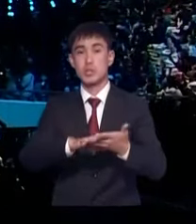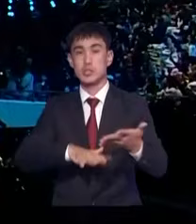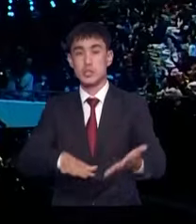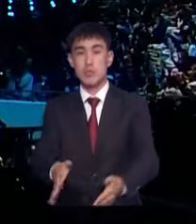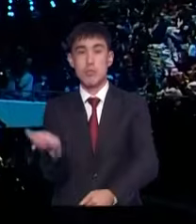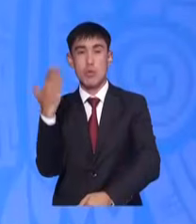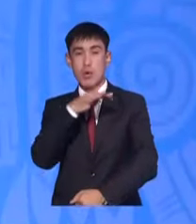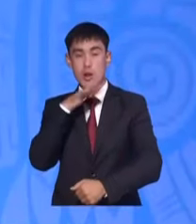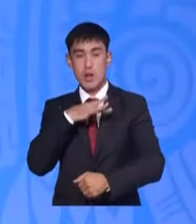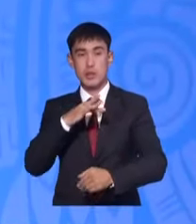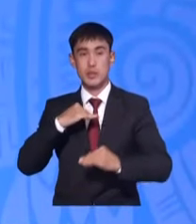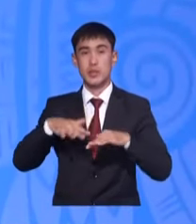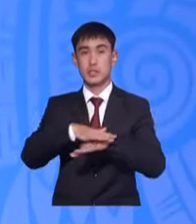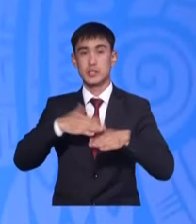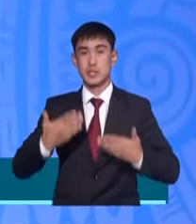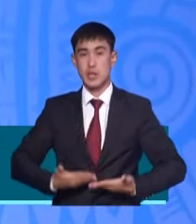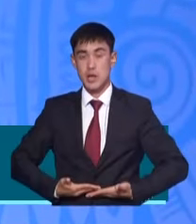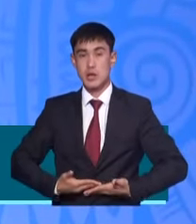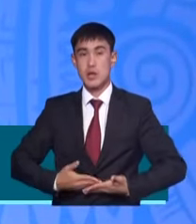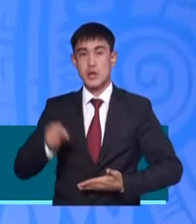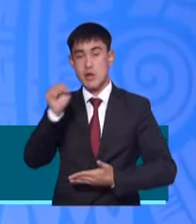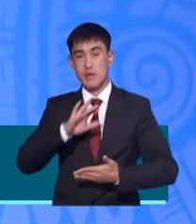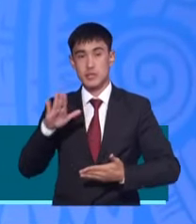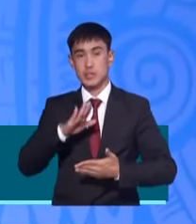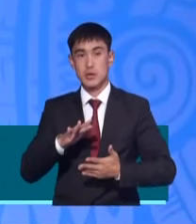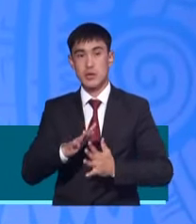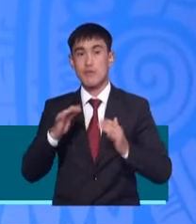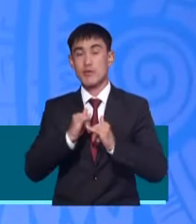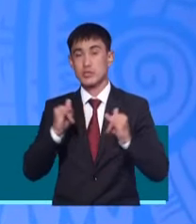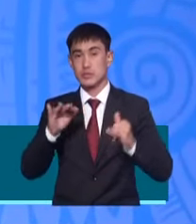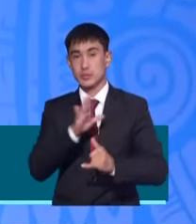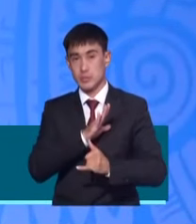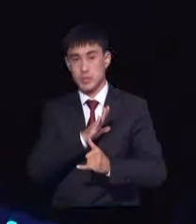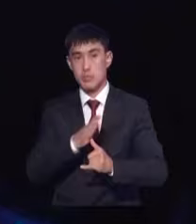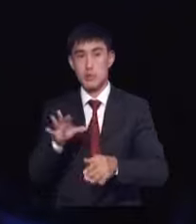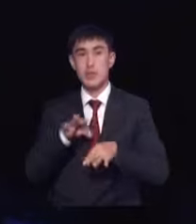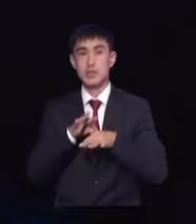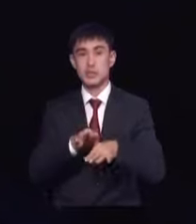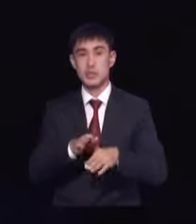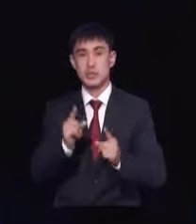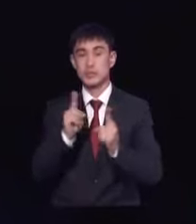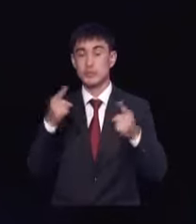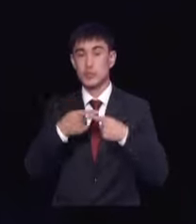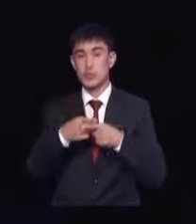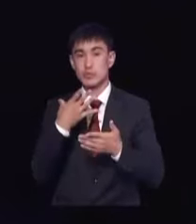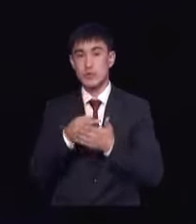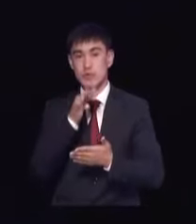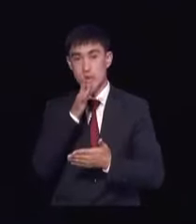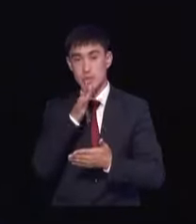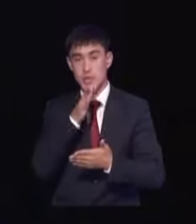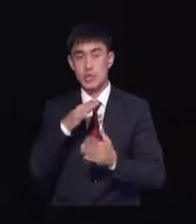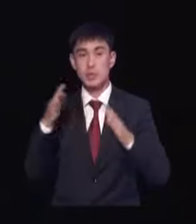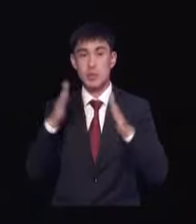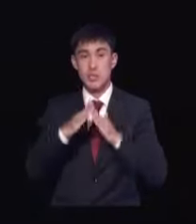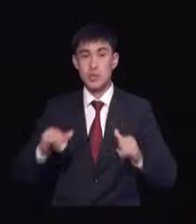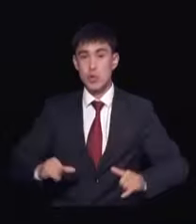населяли обширные просторы Евразии и оказали значительное влияние на глобальное развитие. Они были носителями передовых технологий своего времени и